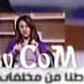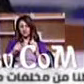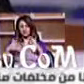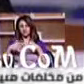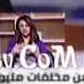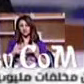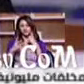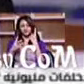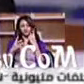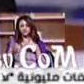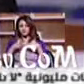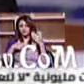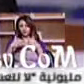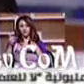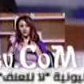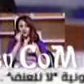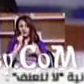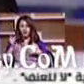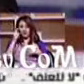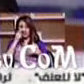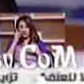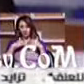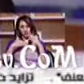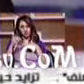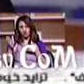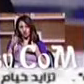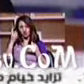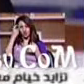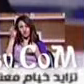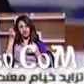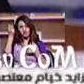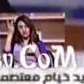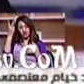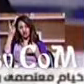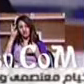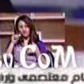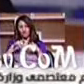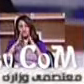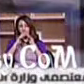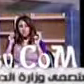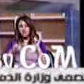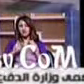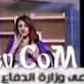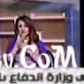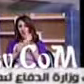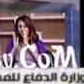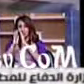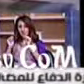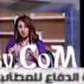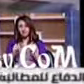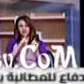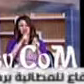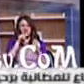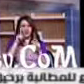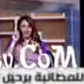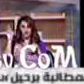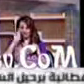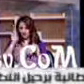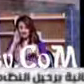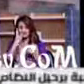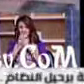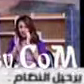ابدا ان احنا يعني ناخد جزء من النسيج ده ما ينفعش احنا كلنا مصريين فاكر مشهد ميدان التحرير يا عمرو صحيح من